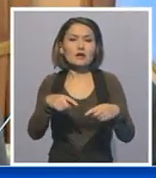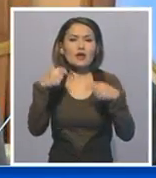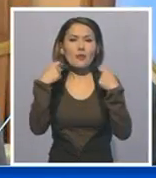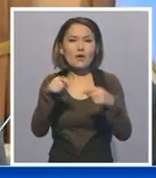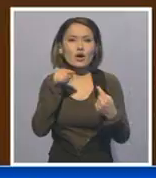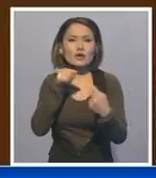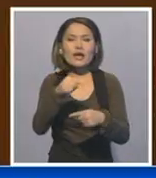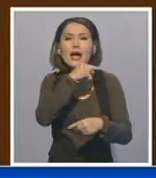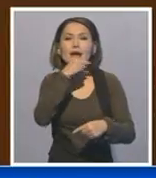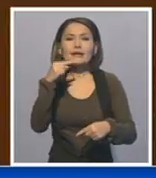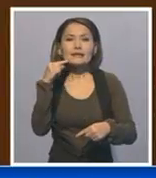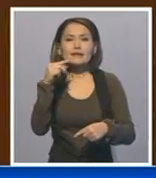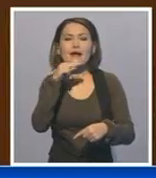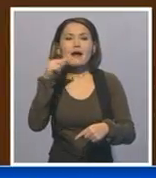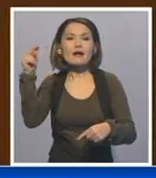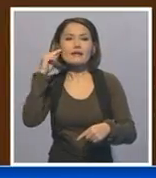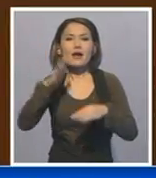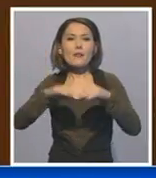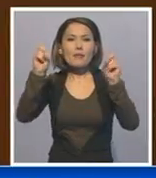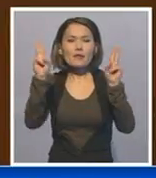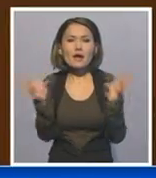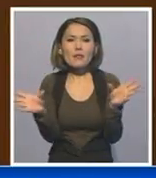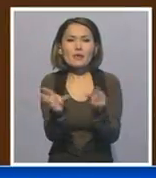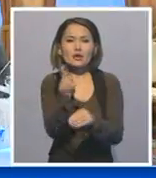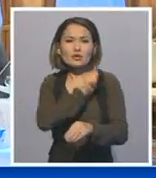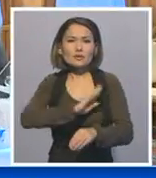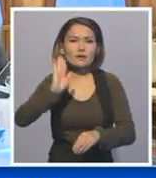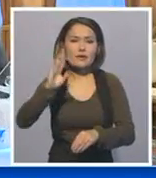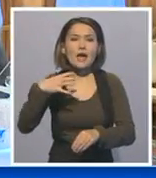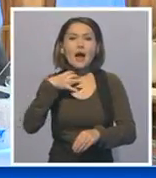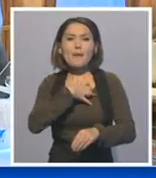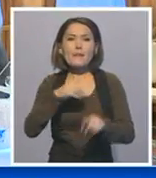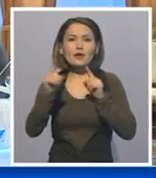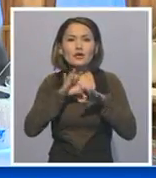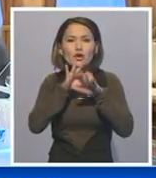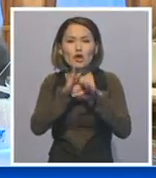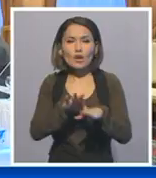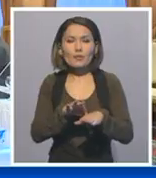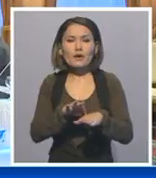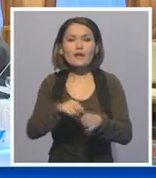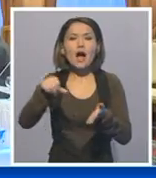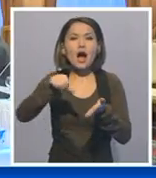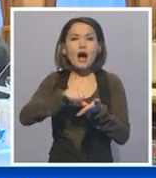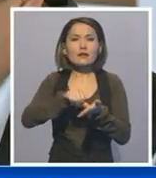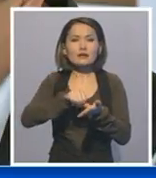бар Ресей мен Қытай мамандарымен тәжірибе алмасу маңызды. Жиынның тағы бір маңызды міндеті ұйымға мүше 6 елге